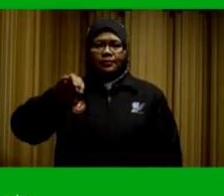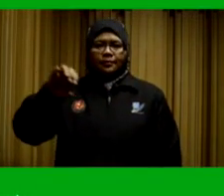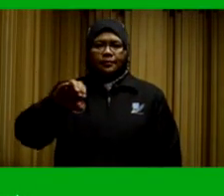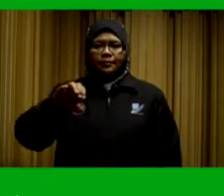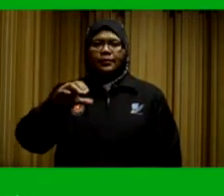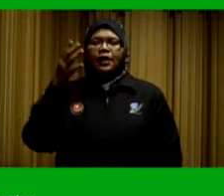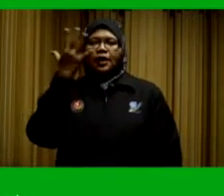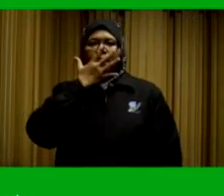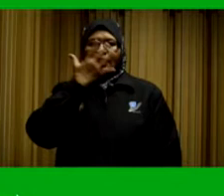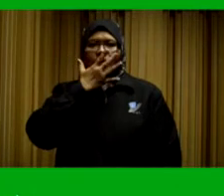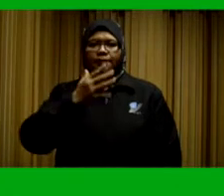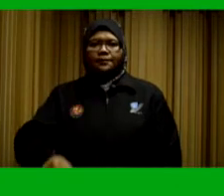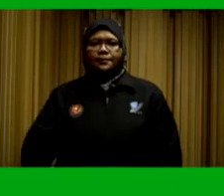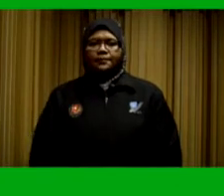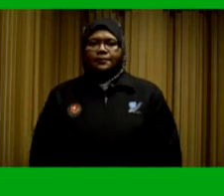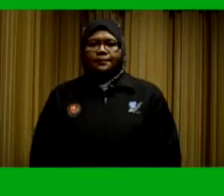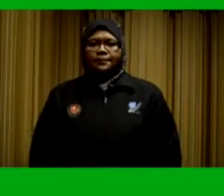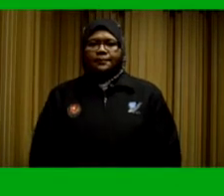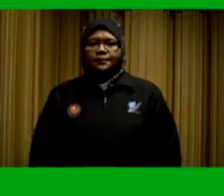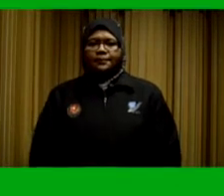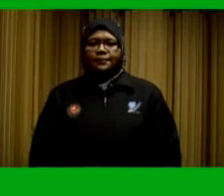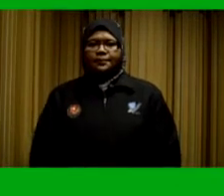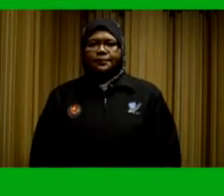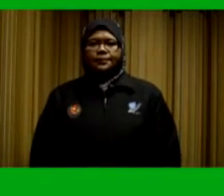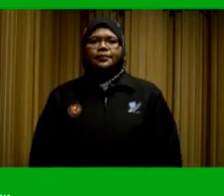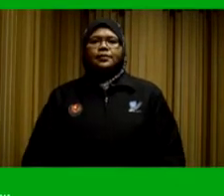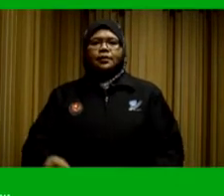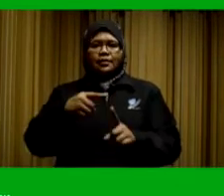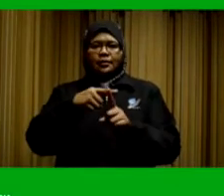setengah cawan sos cili,